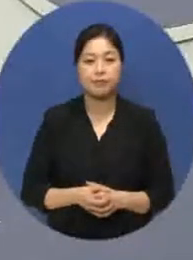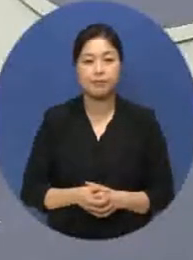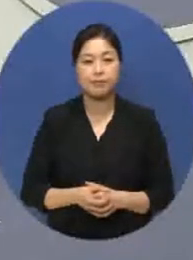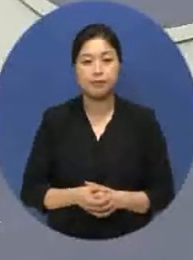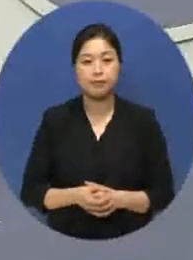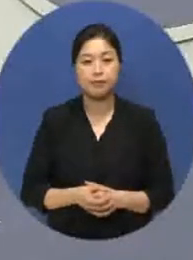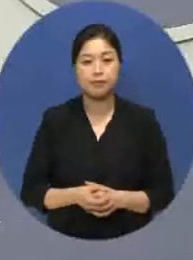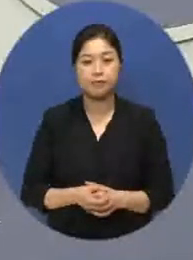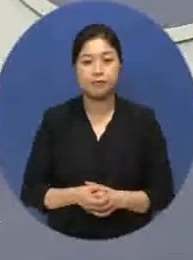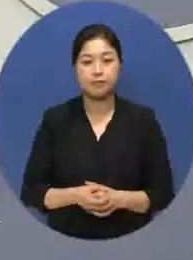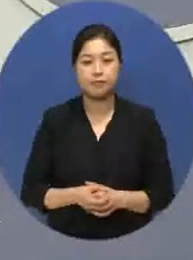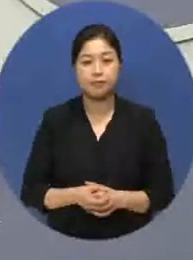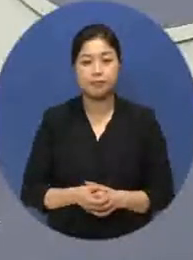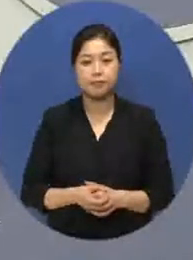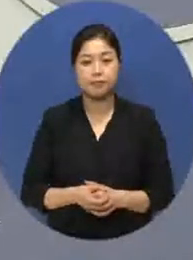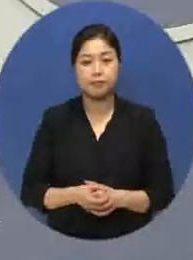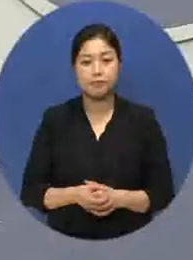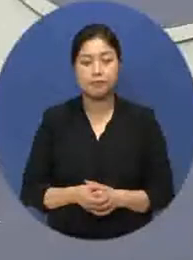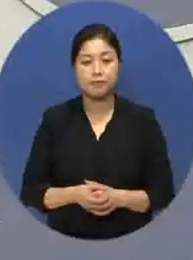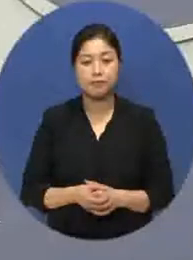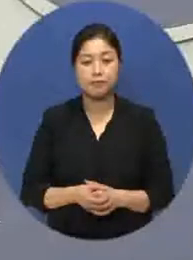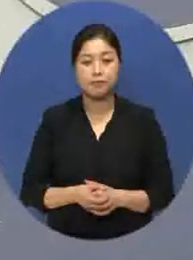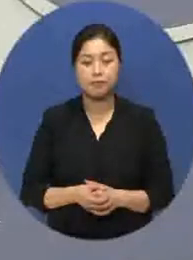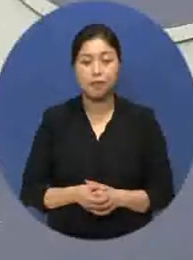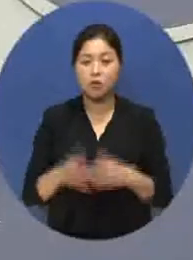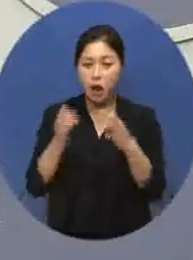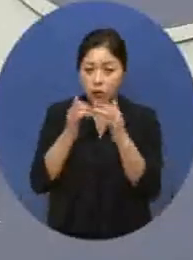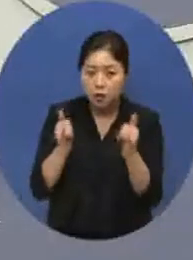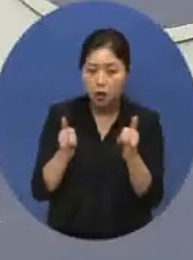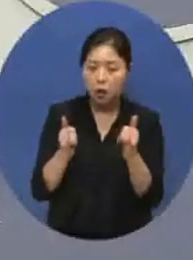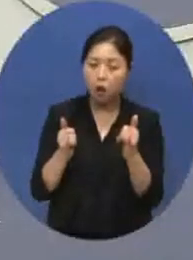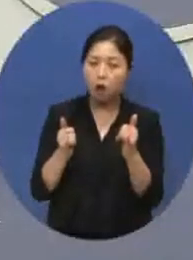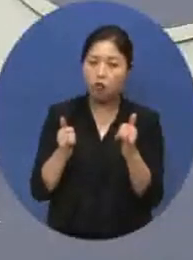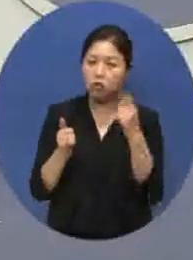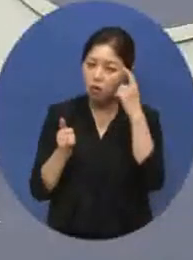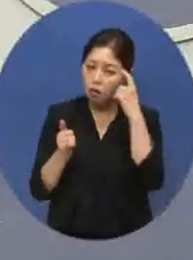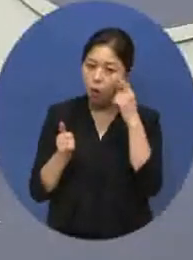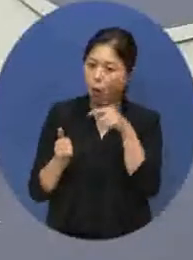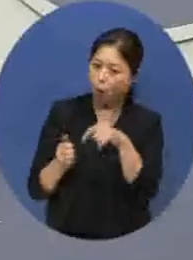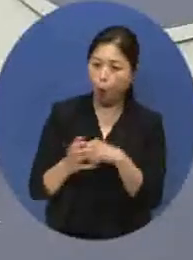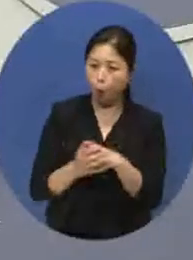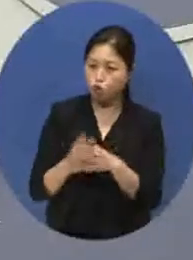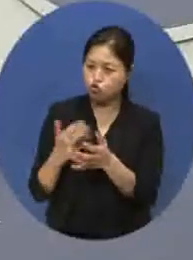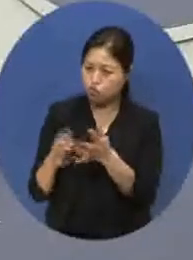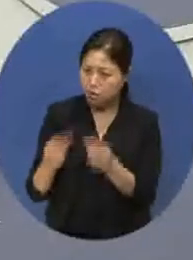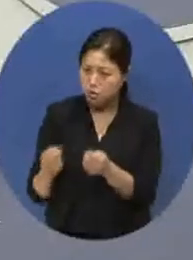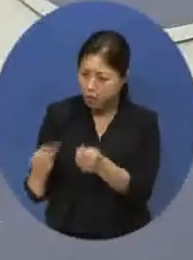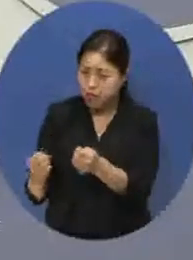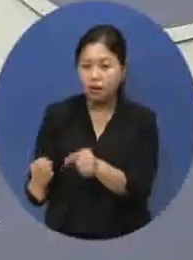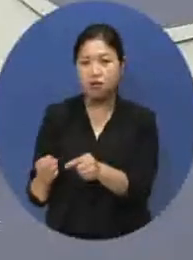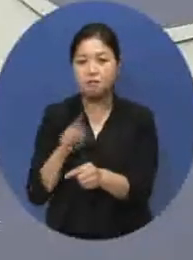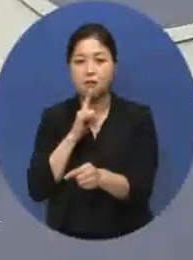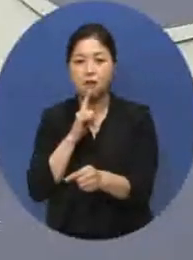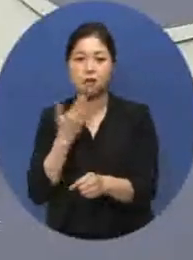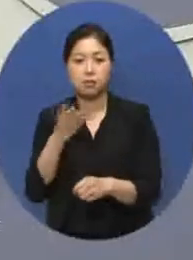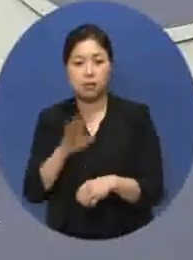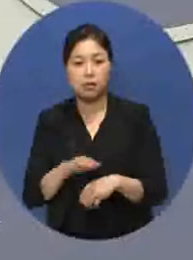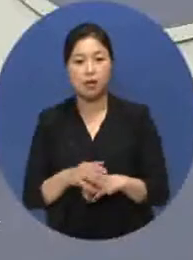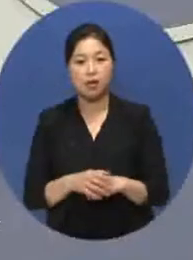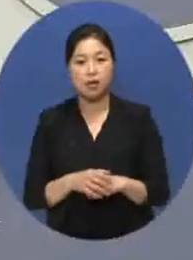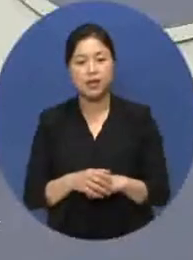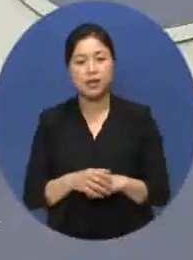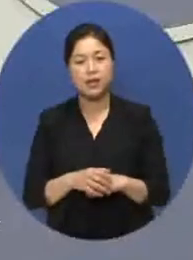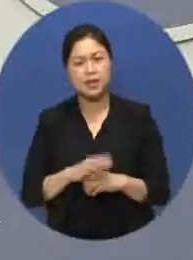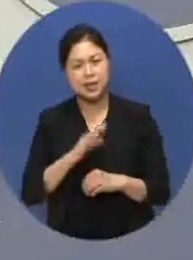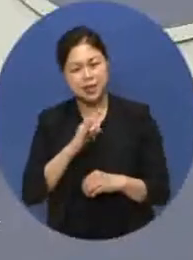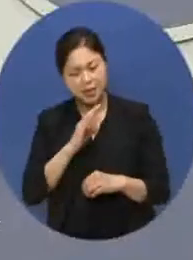모르는 분들은 뭐 이 숫자가 생각보다는 어떤 분들은 많다고 부르시는데 아마 실제 수는